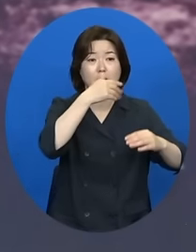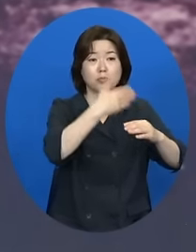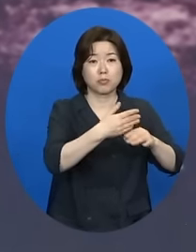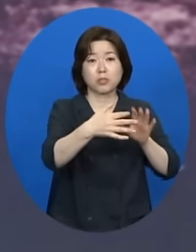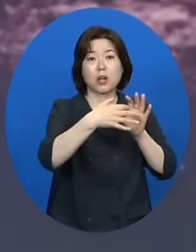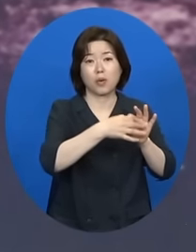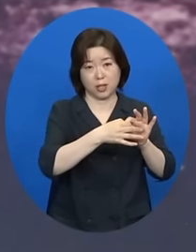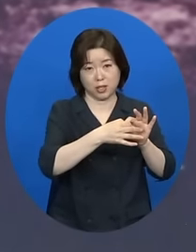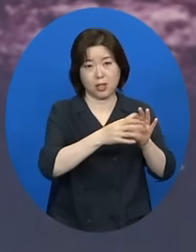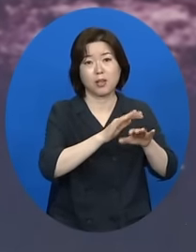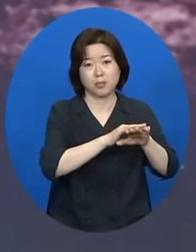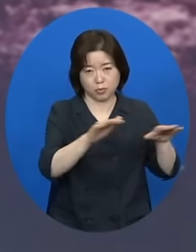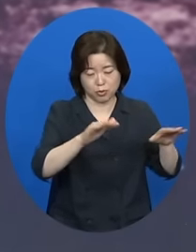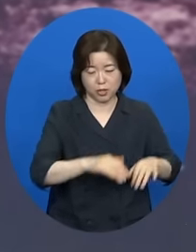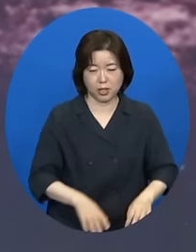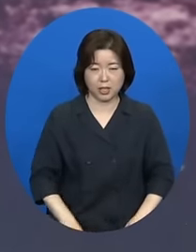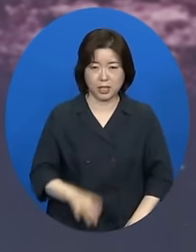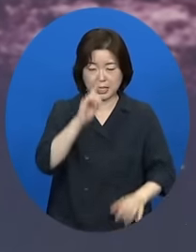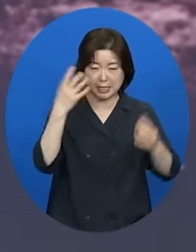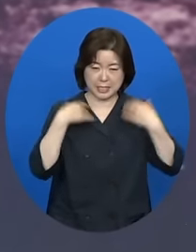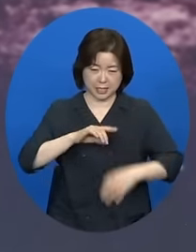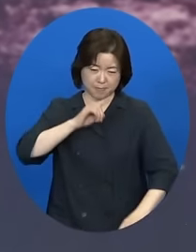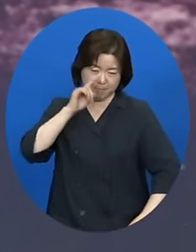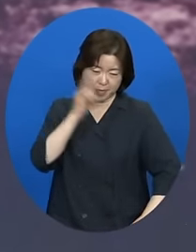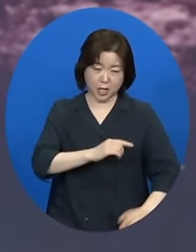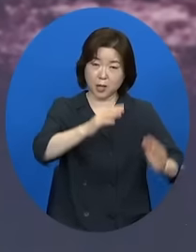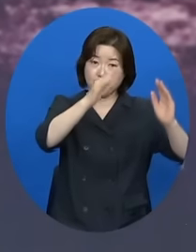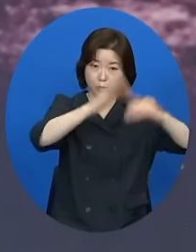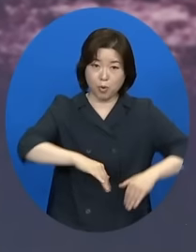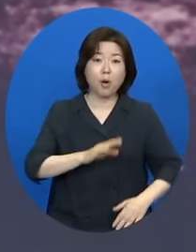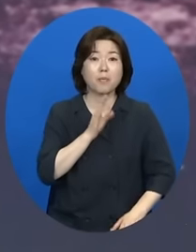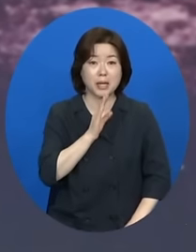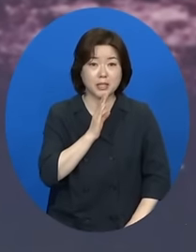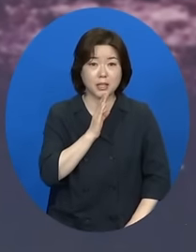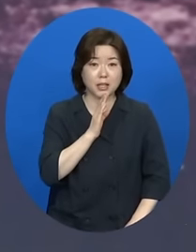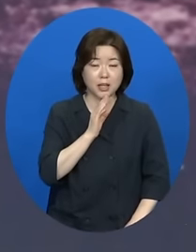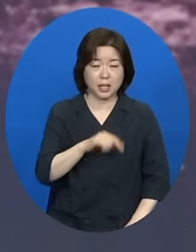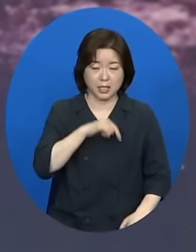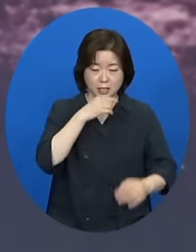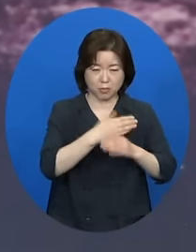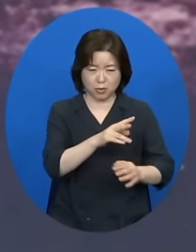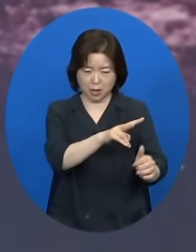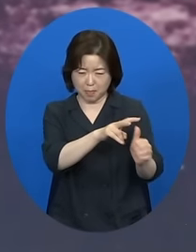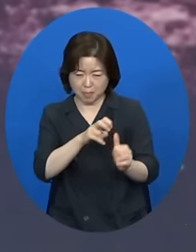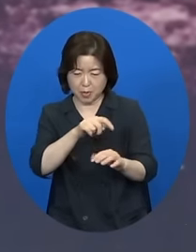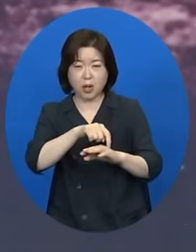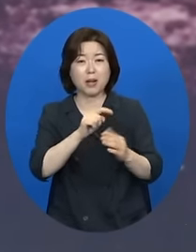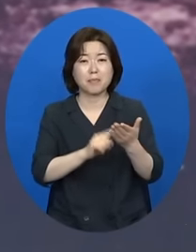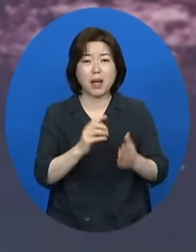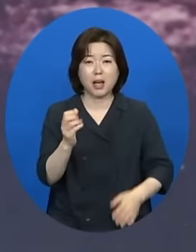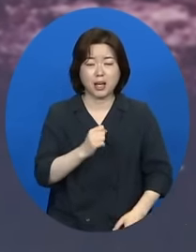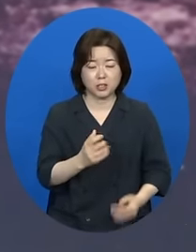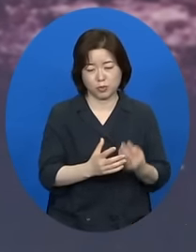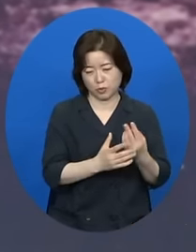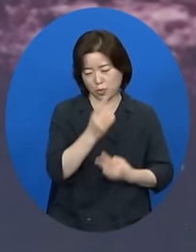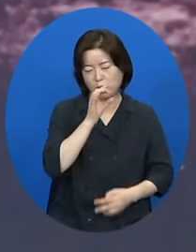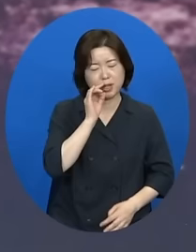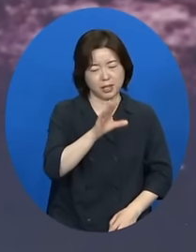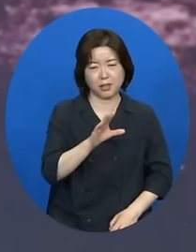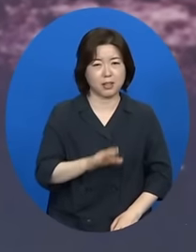관계죠. 정권은 악해서 무너져야 되지만 우리가 북한을 미워하는 마음으로는 통일이 될 수